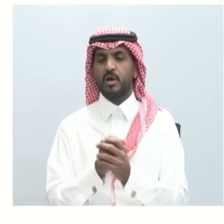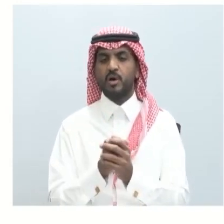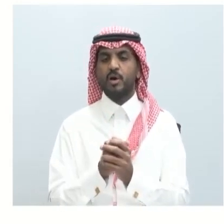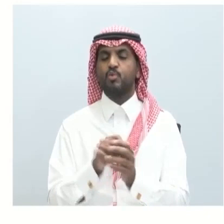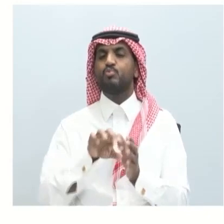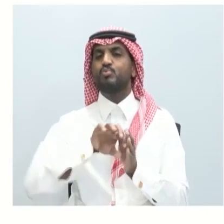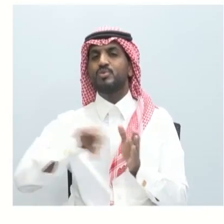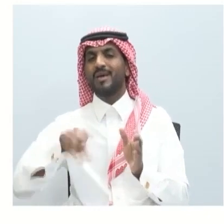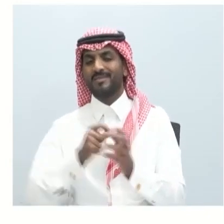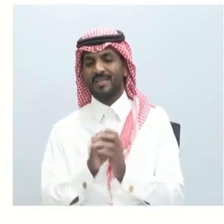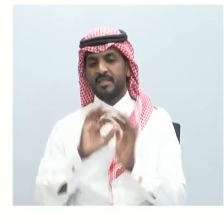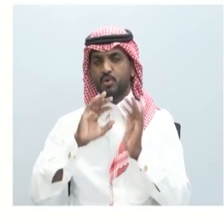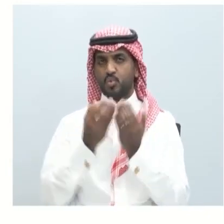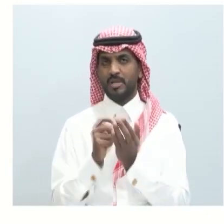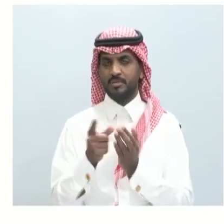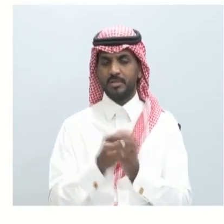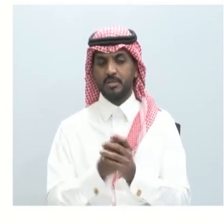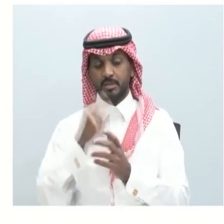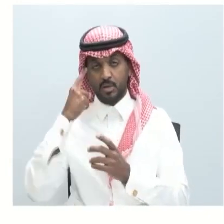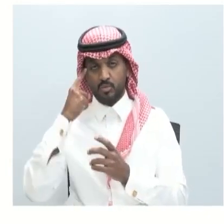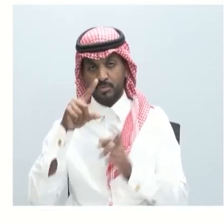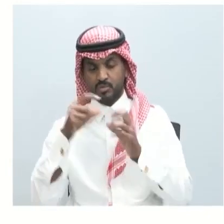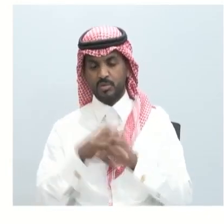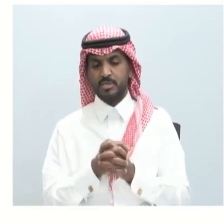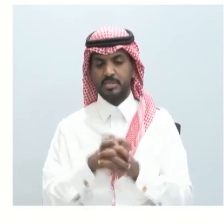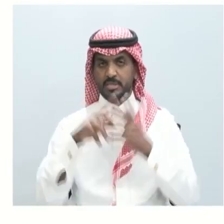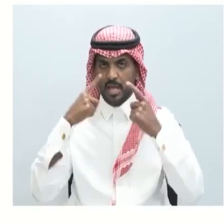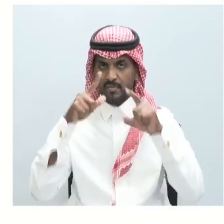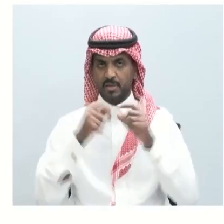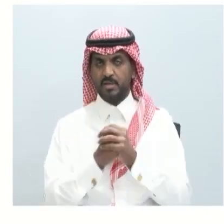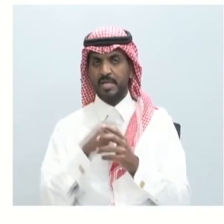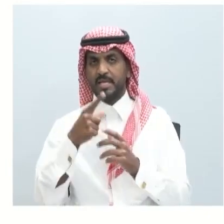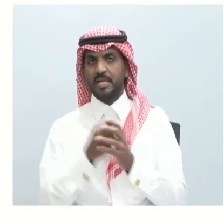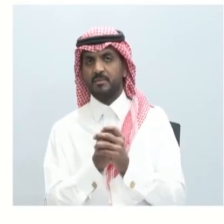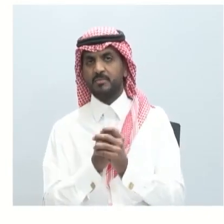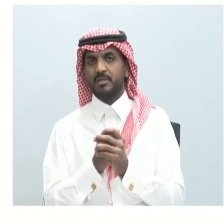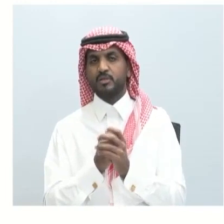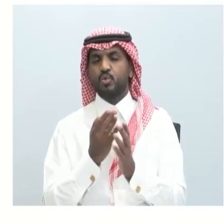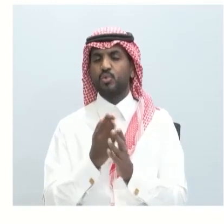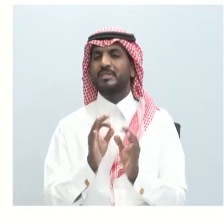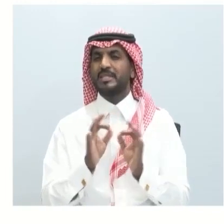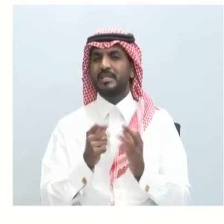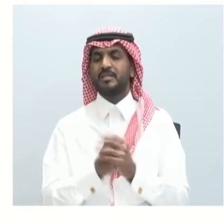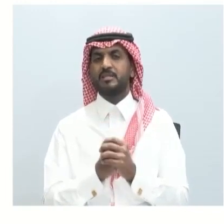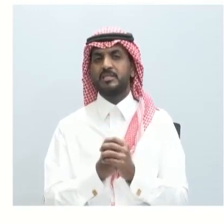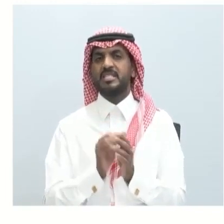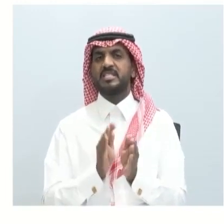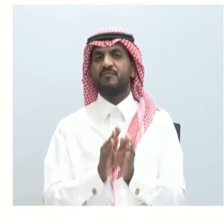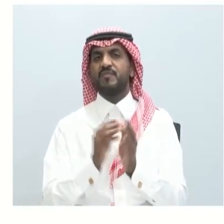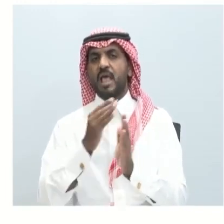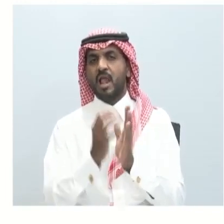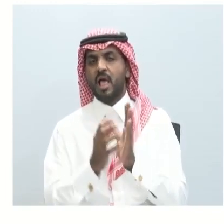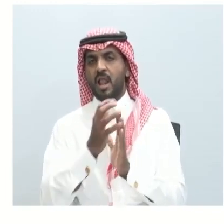مستقل اثناء تكوين الامشاج تتذكرون هذ هذه الصوره استعرضناها سويا ونحن نتكلم عن الطور التمهيدي وعندما تصطف هذه الخلايا